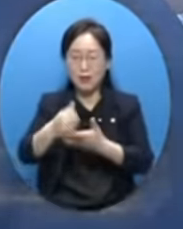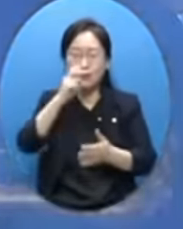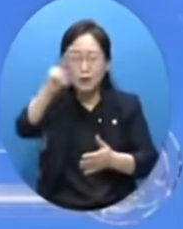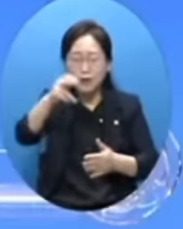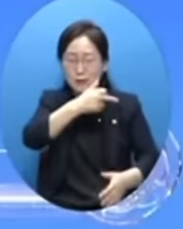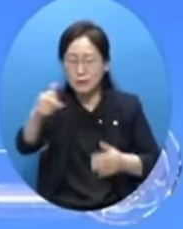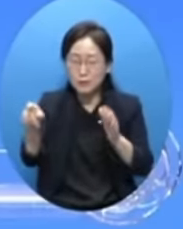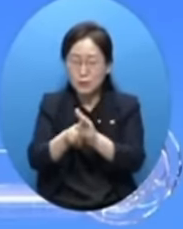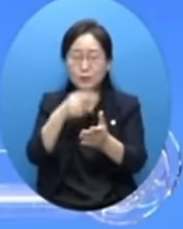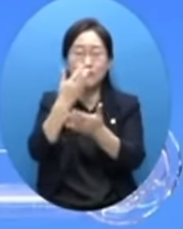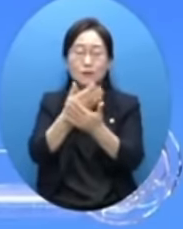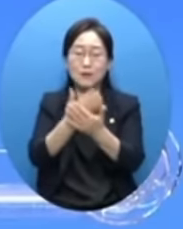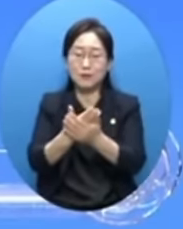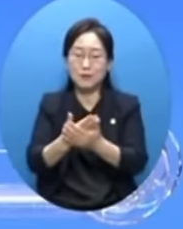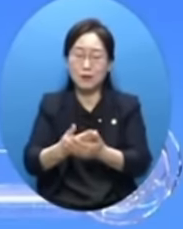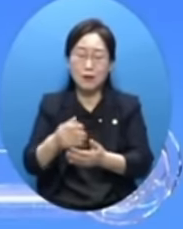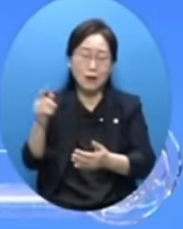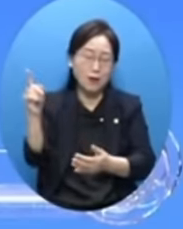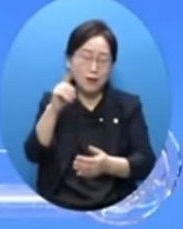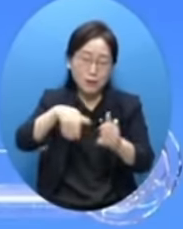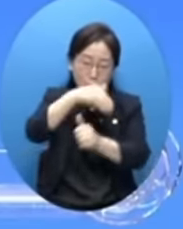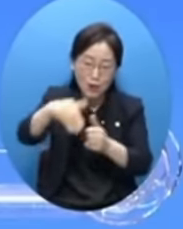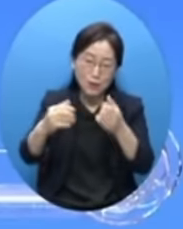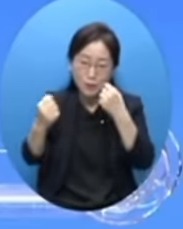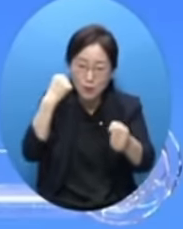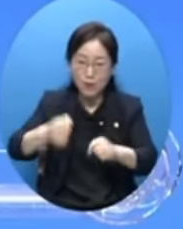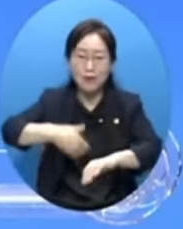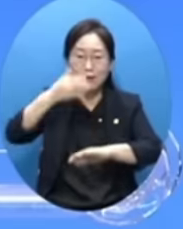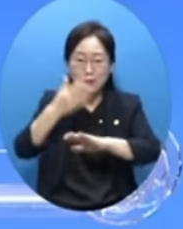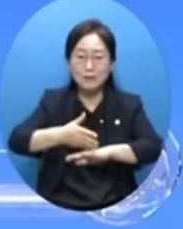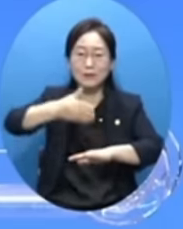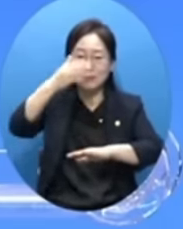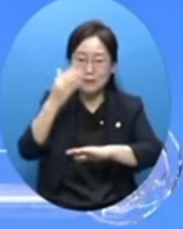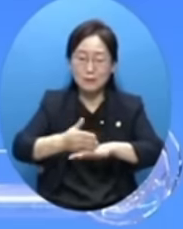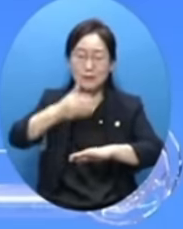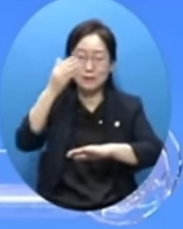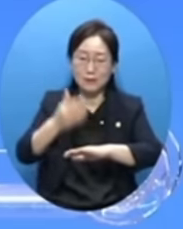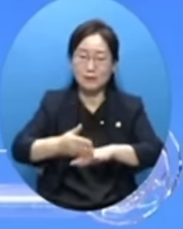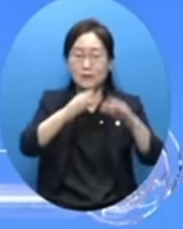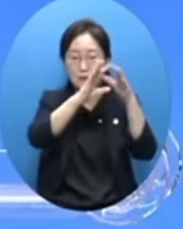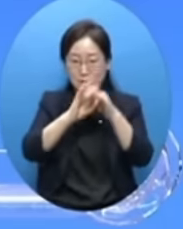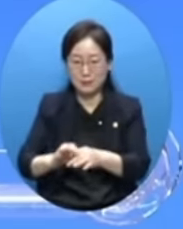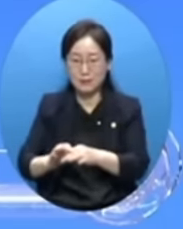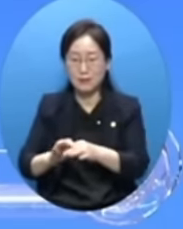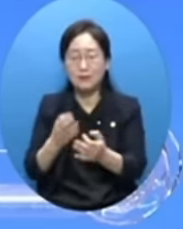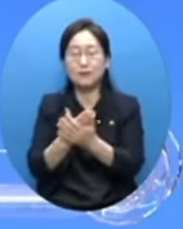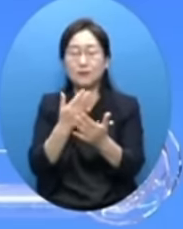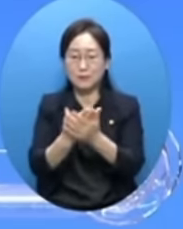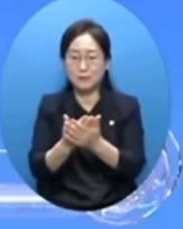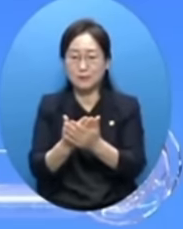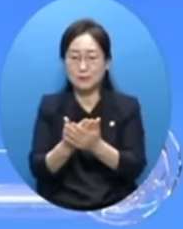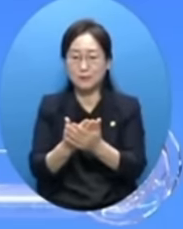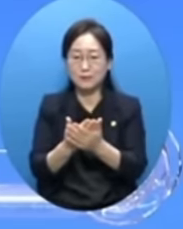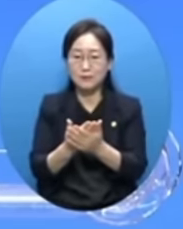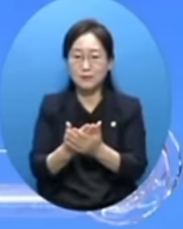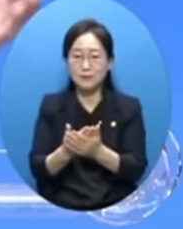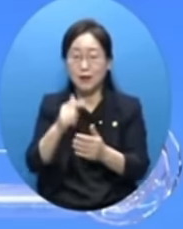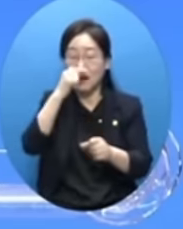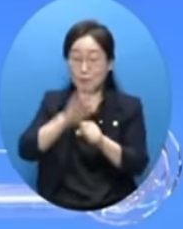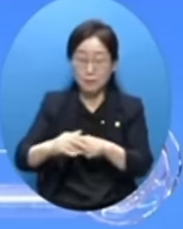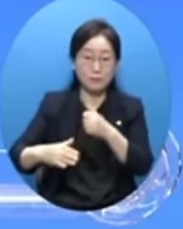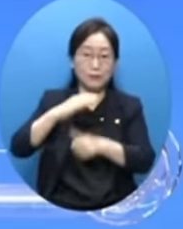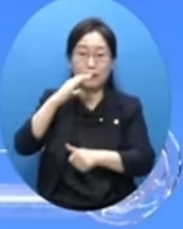큰 믿음 주어서 어떤 경우에도 감사하고 또 감사하고 또 감사하고 또 감사하게 하여 주옵소서. 억울한 일